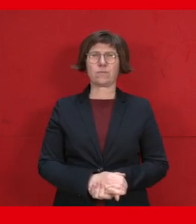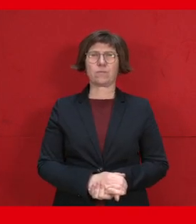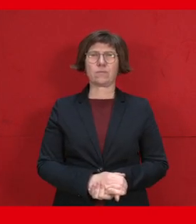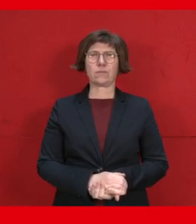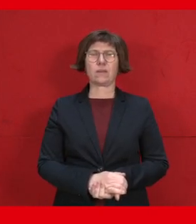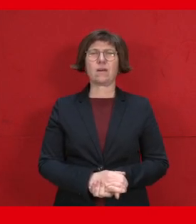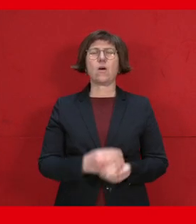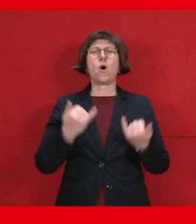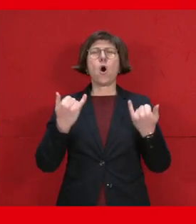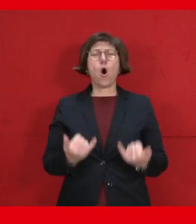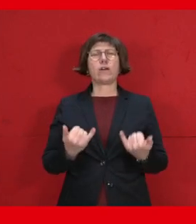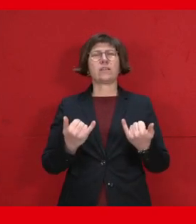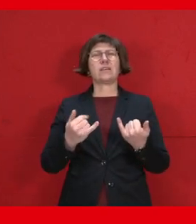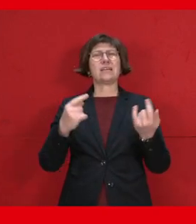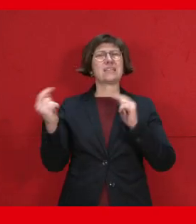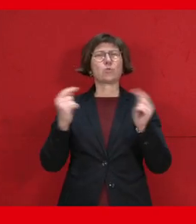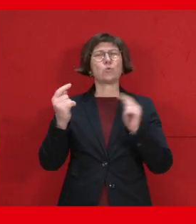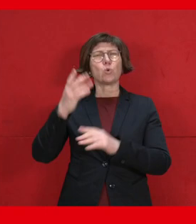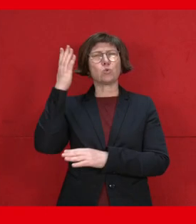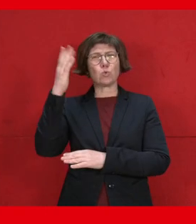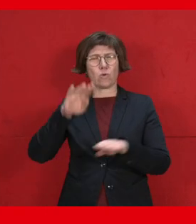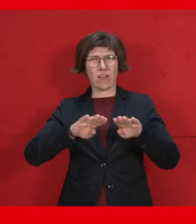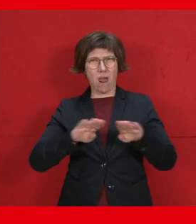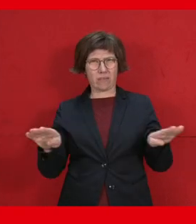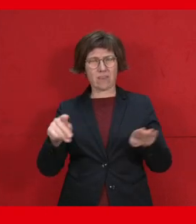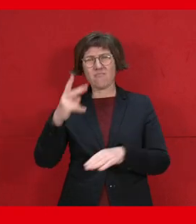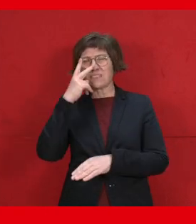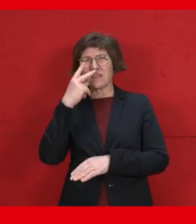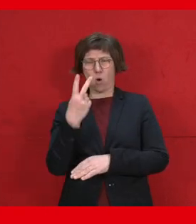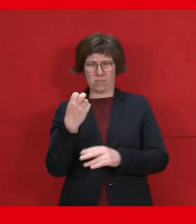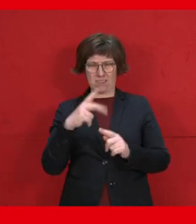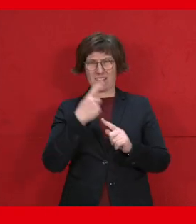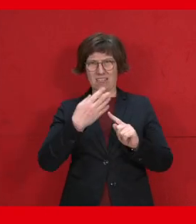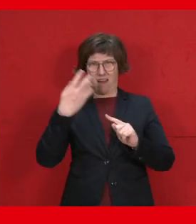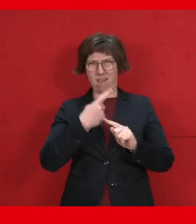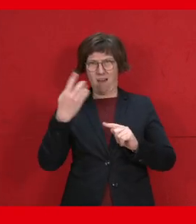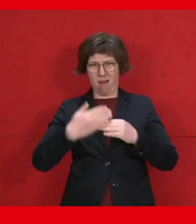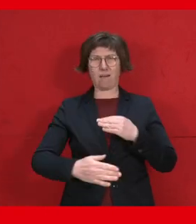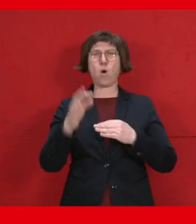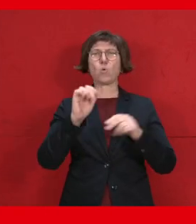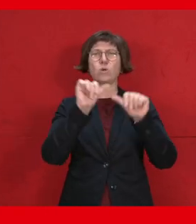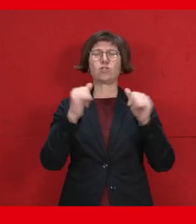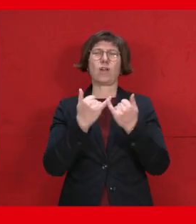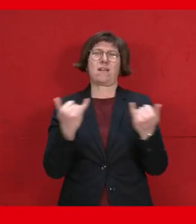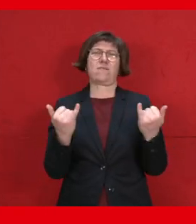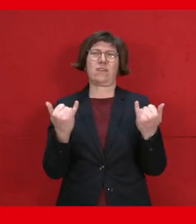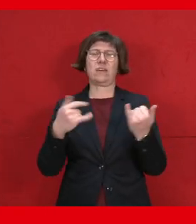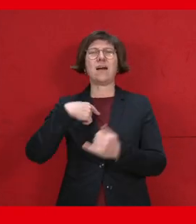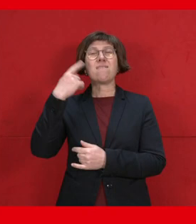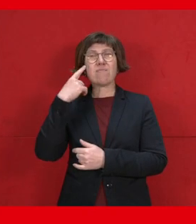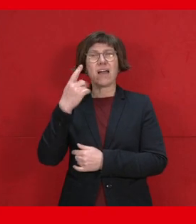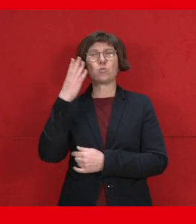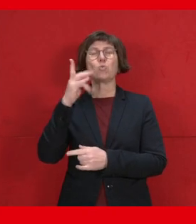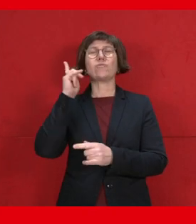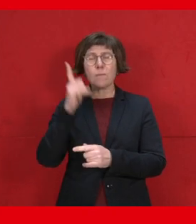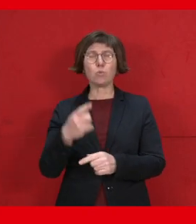Wir werden heute über die Zukunft unseres Landes reden, darüber, wie wir die 20er Jahre gut gestalten können. Wir wissen, diese Zukunft muss